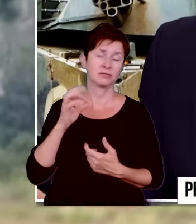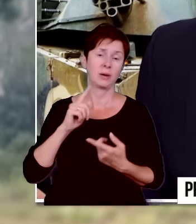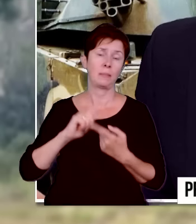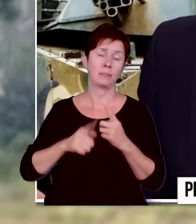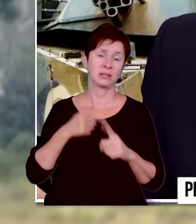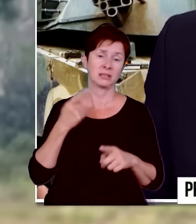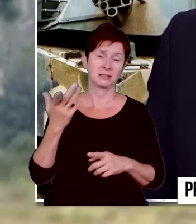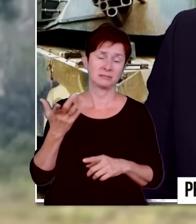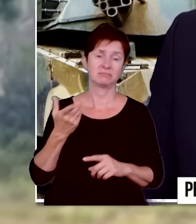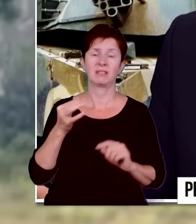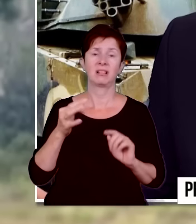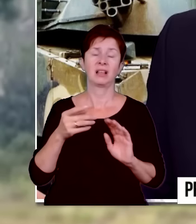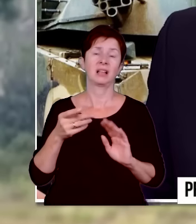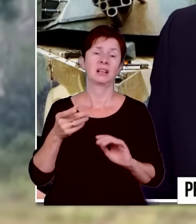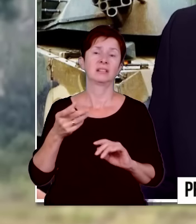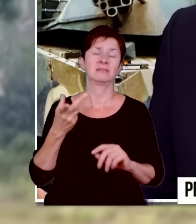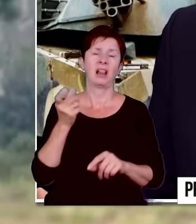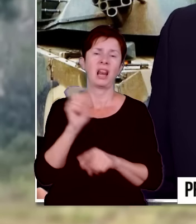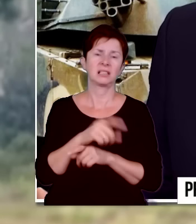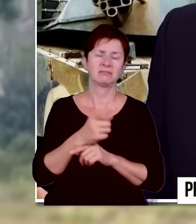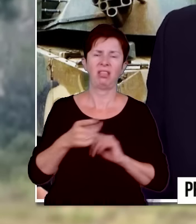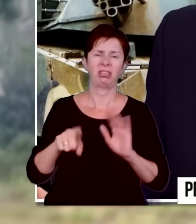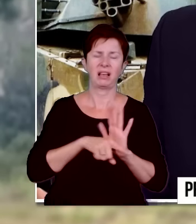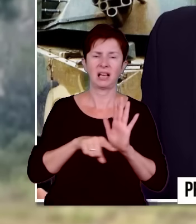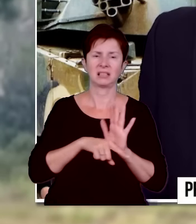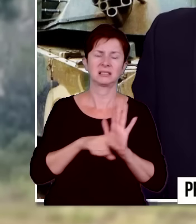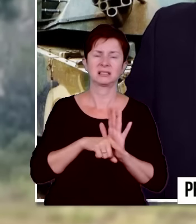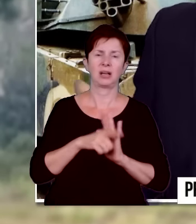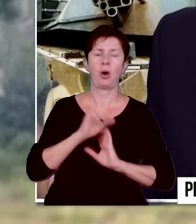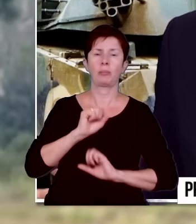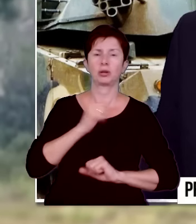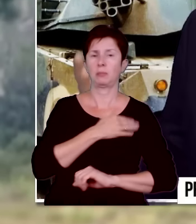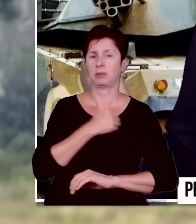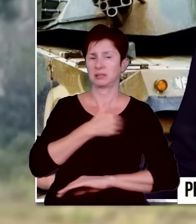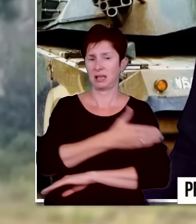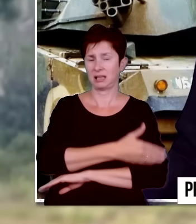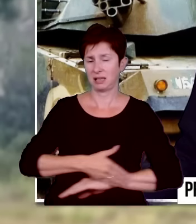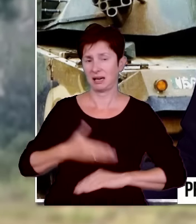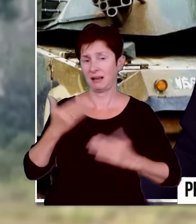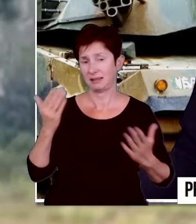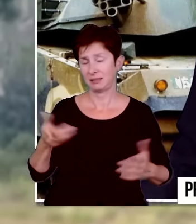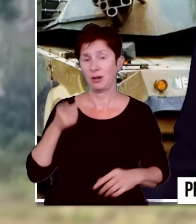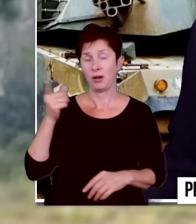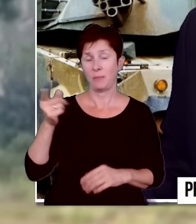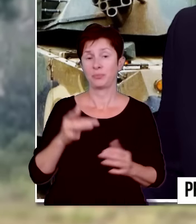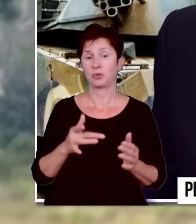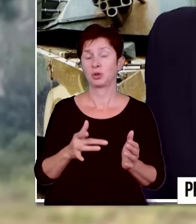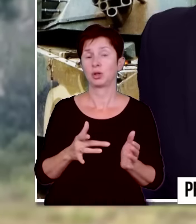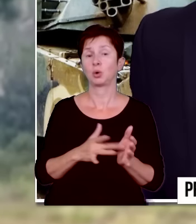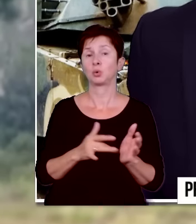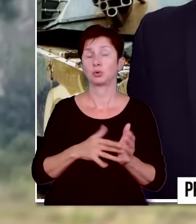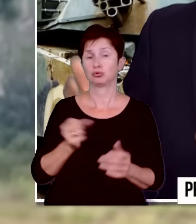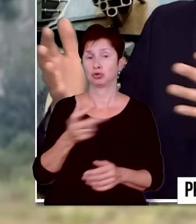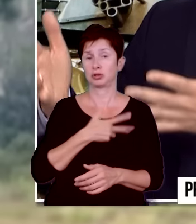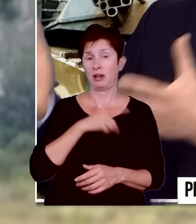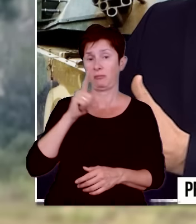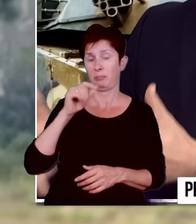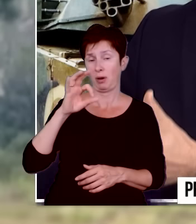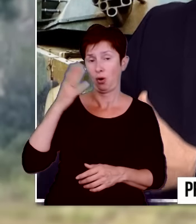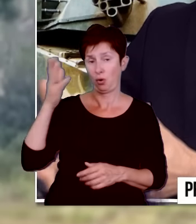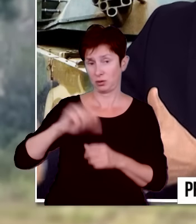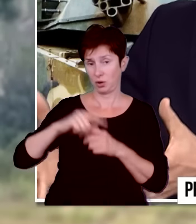negacji w ogóle obrony granicy lekceważenia tego tematu przez Donalda Tuska i to on jest jako szef platformy wskiej za to odpowiedzialny Koś